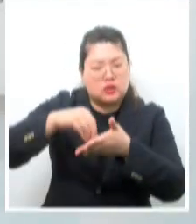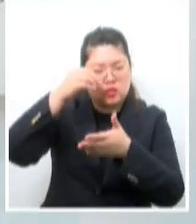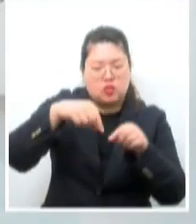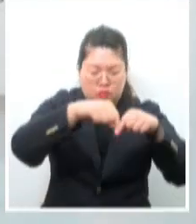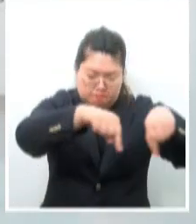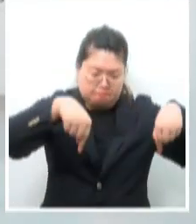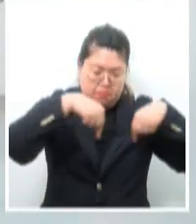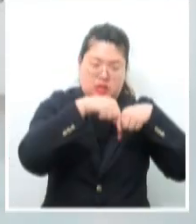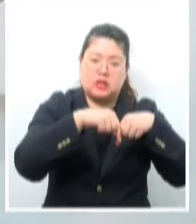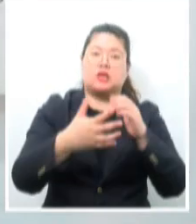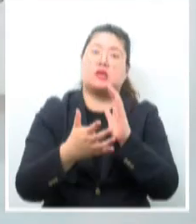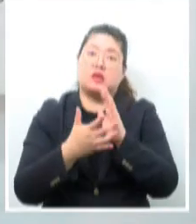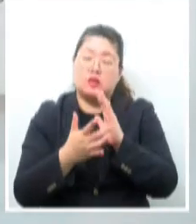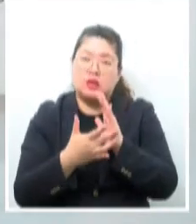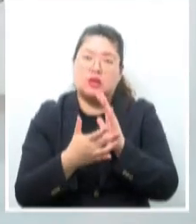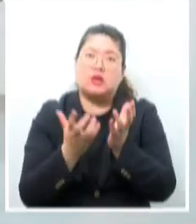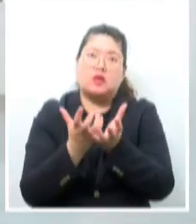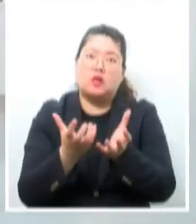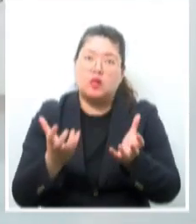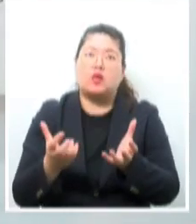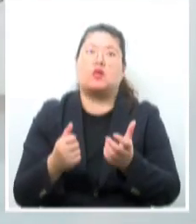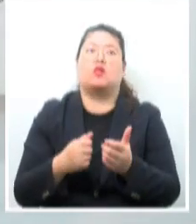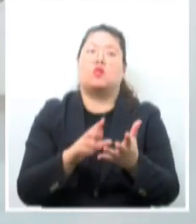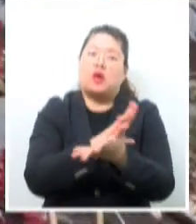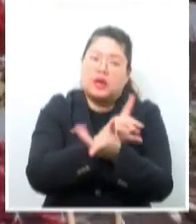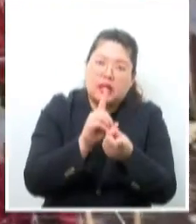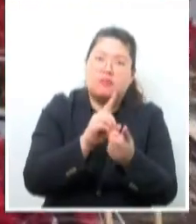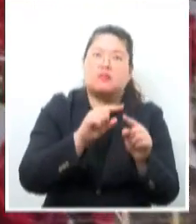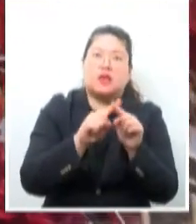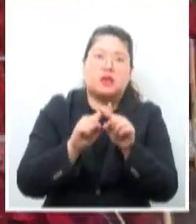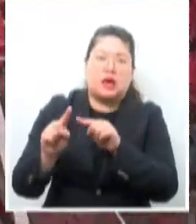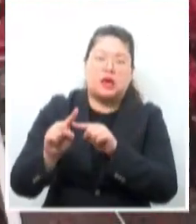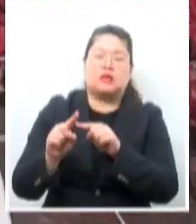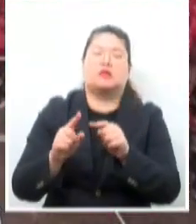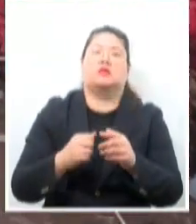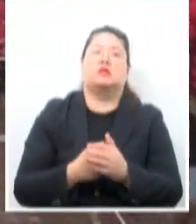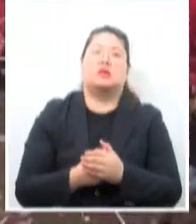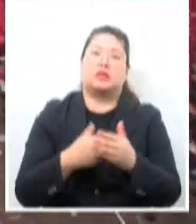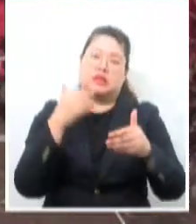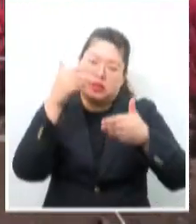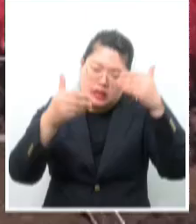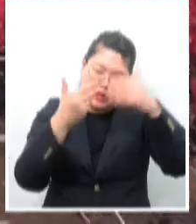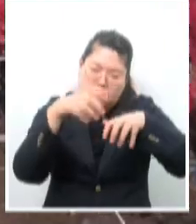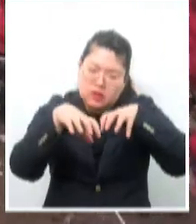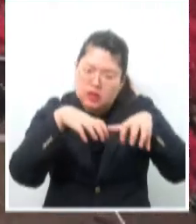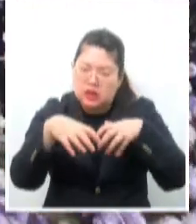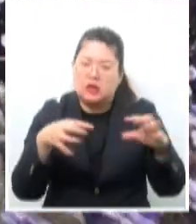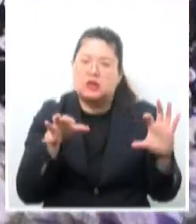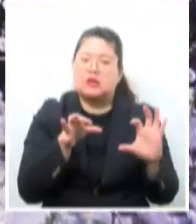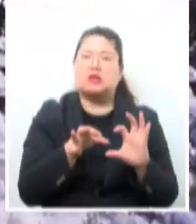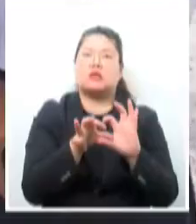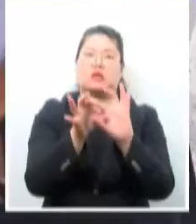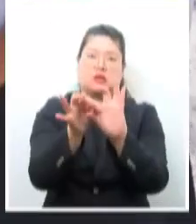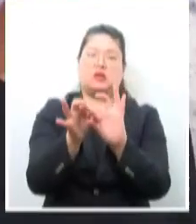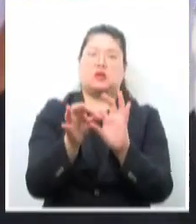รู้เทคโนโลยีและปัจจัยด้านวัฒนธรรมค่ะไปจนถึงการจัดกิจกรรมที่สอดคล้องกับบริบทพื้น